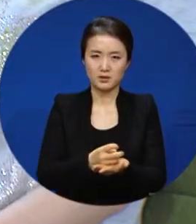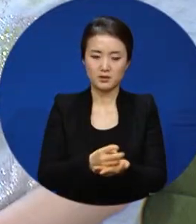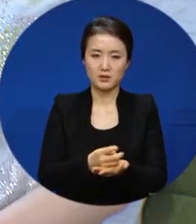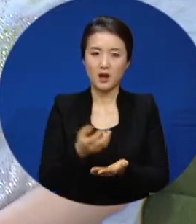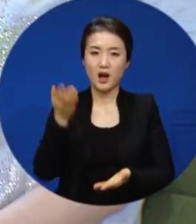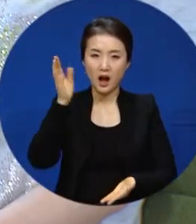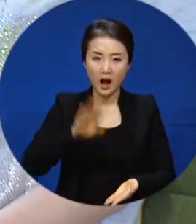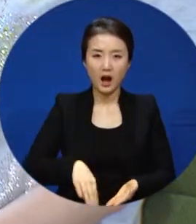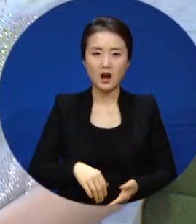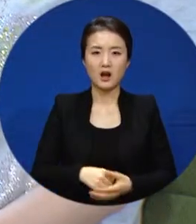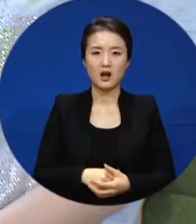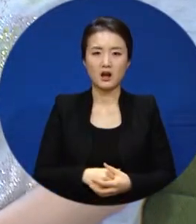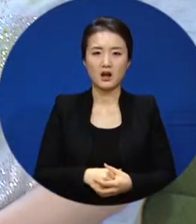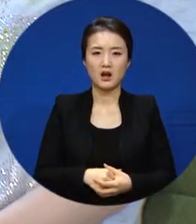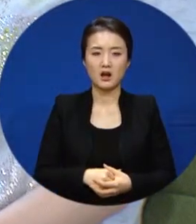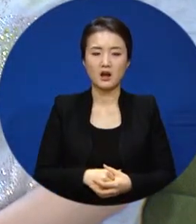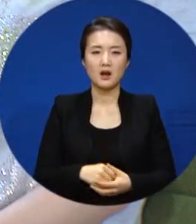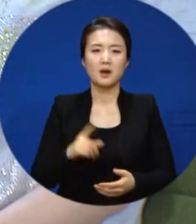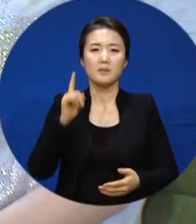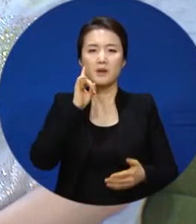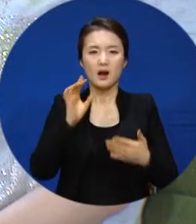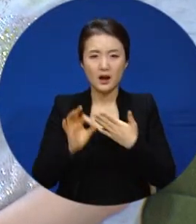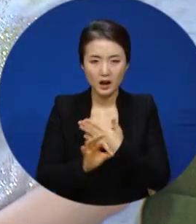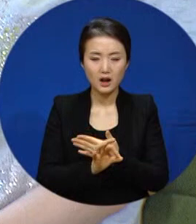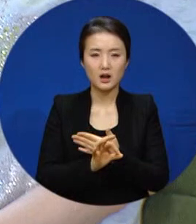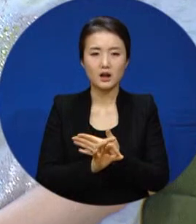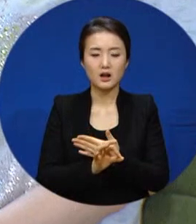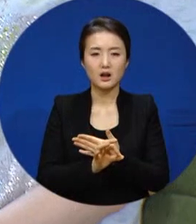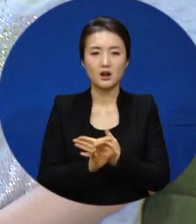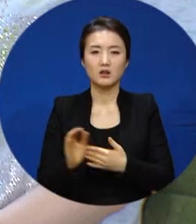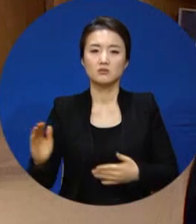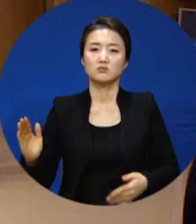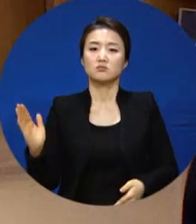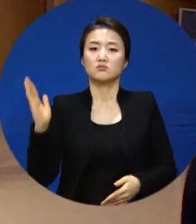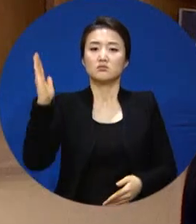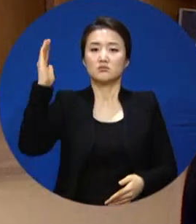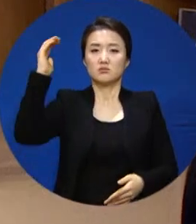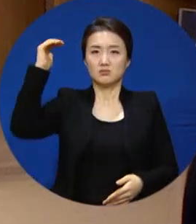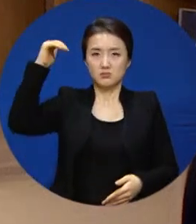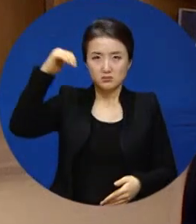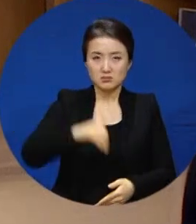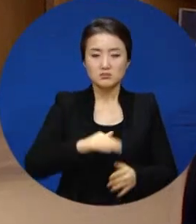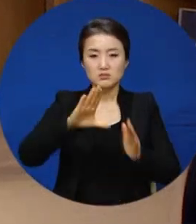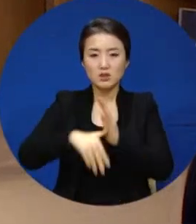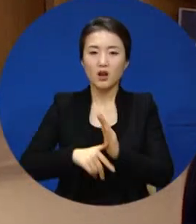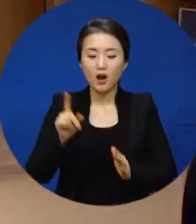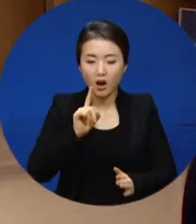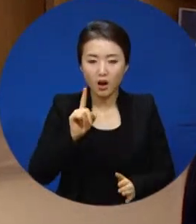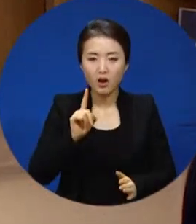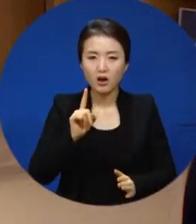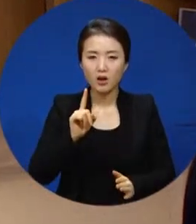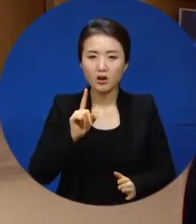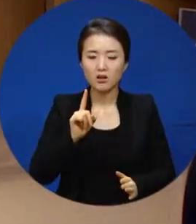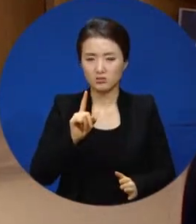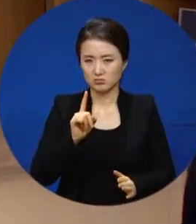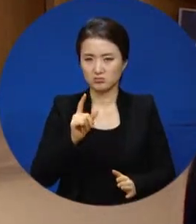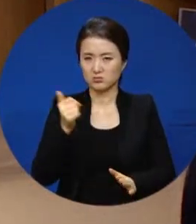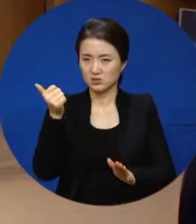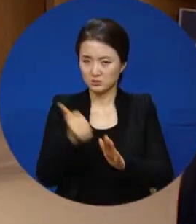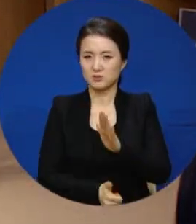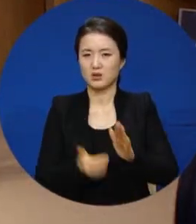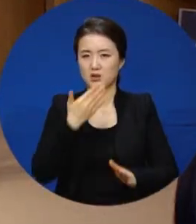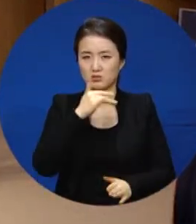때가 문제인데 그 떨어질 때 실패 실패 할 수 있거든요 그때 이 사람들도 어우 우리 보통 사람처럼 이라고